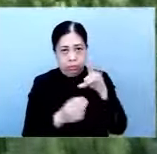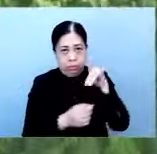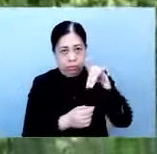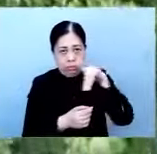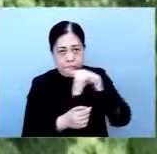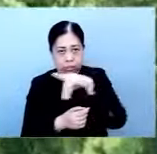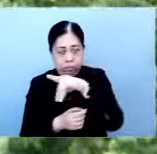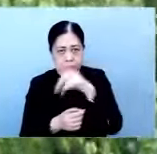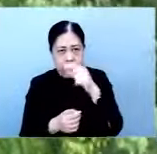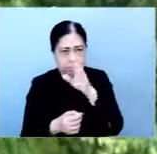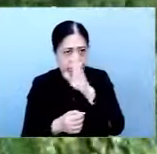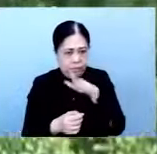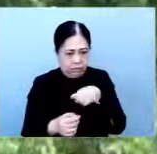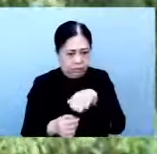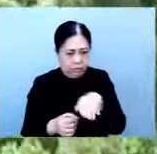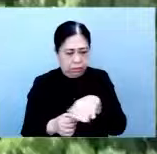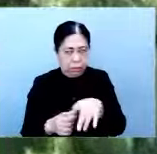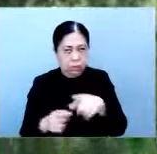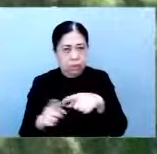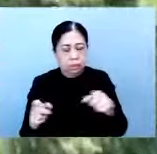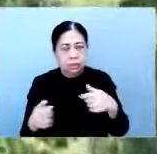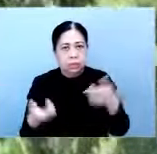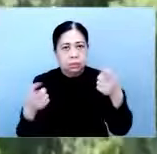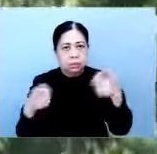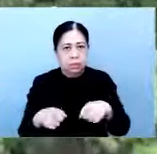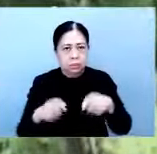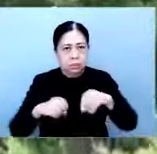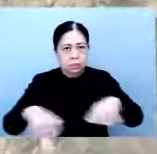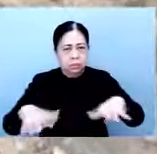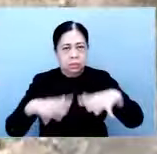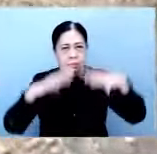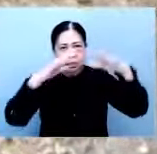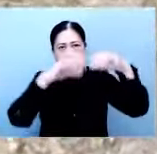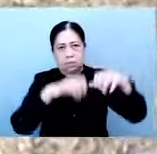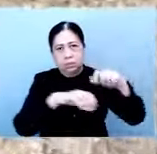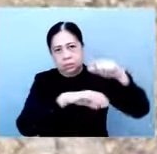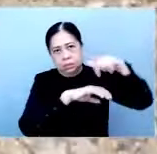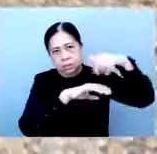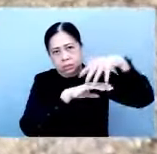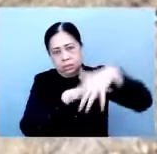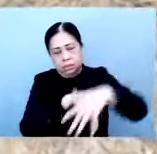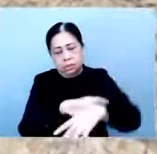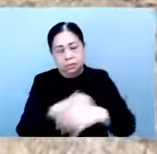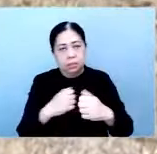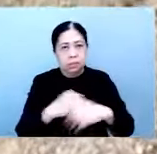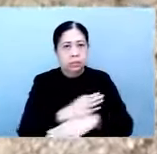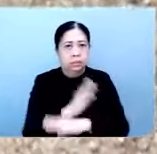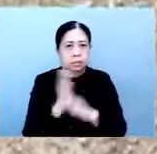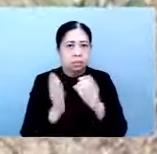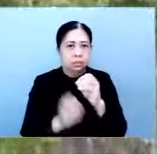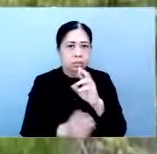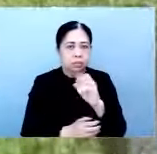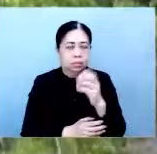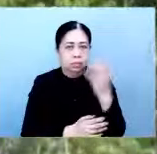ng bitak ang bahagi ng bundok kung saan naganap ang malawakang landslide sa Barangay Masara, Maco, Davao de Oro noong nakaraang linggo. Dahil sa